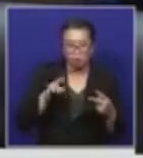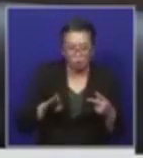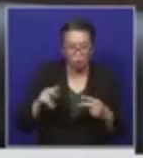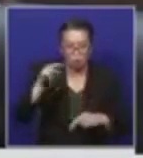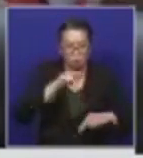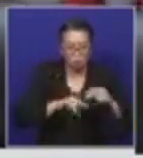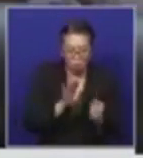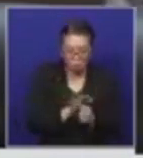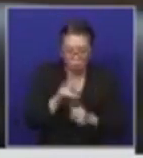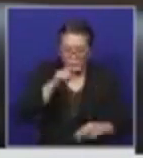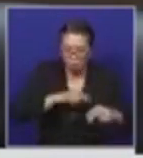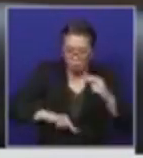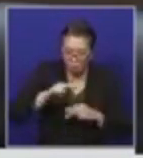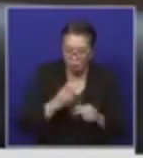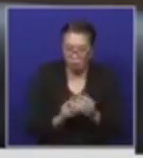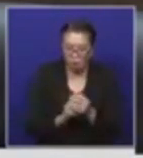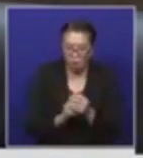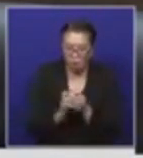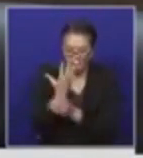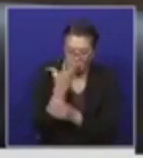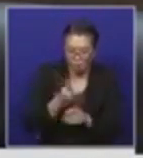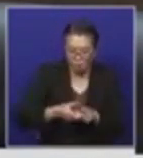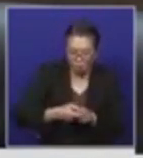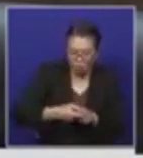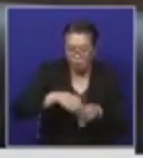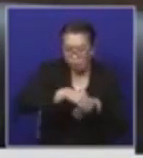2542เกี่ยวข้องกันยังไงครับท่านประธานครับ